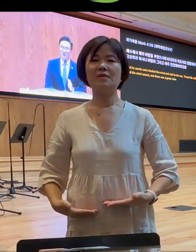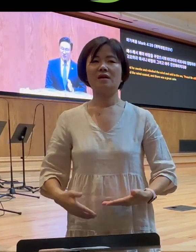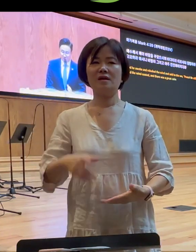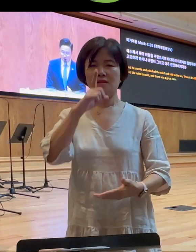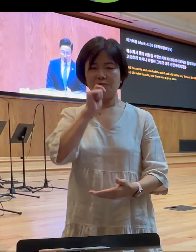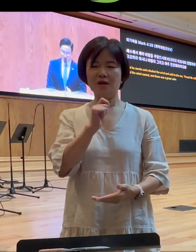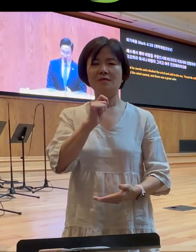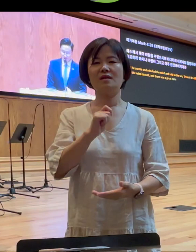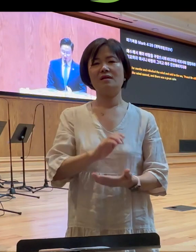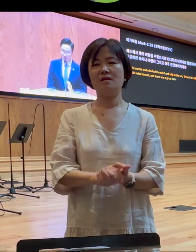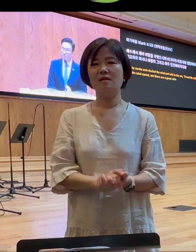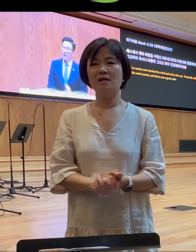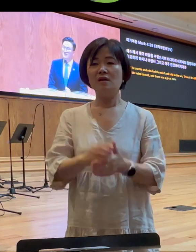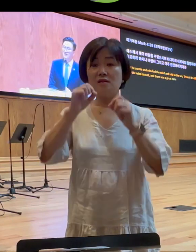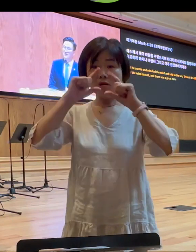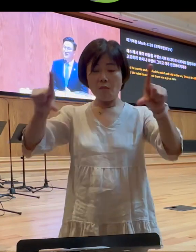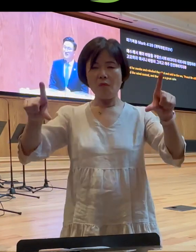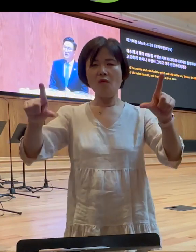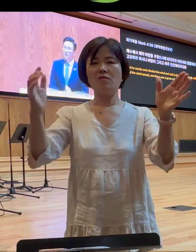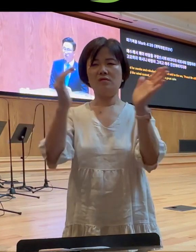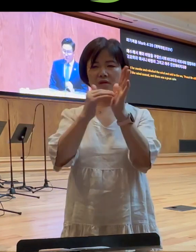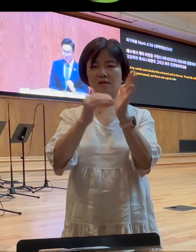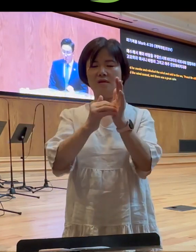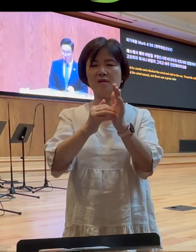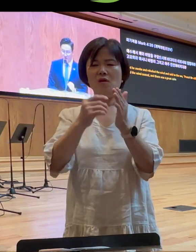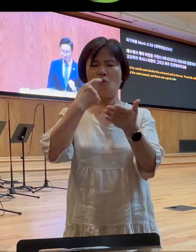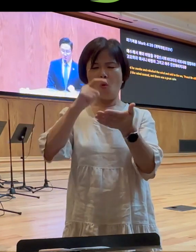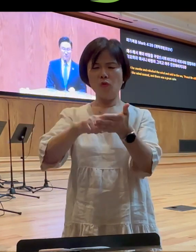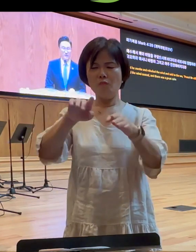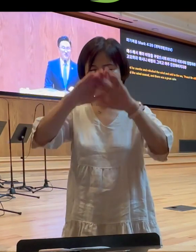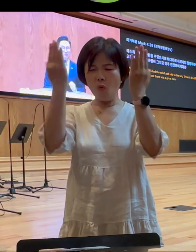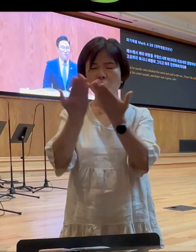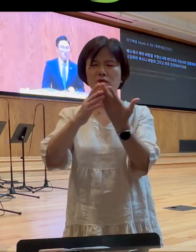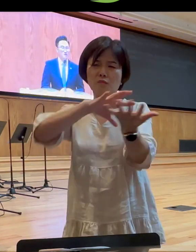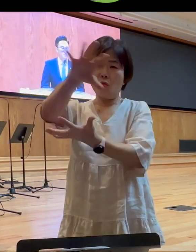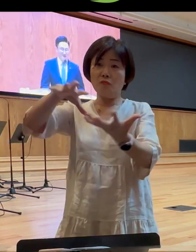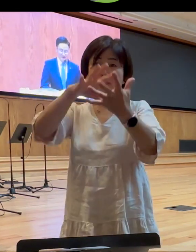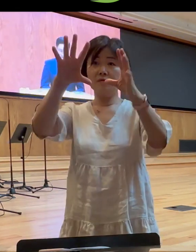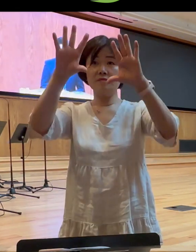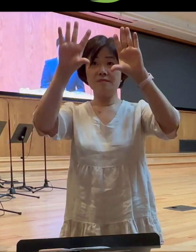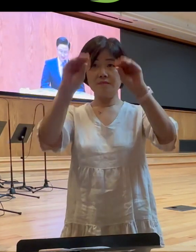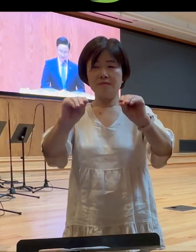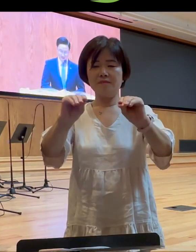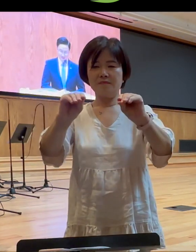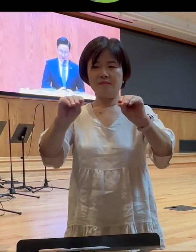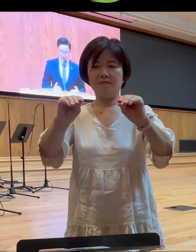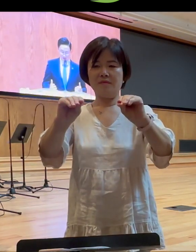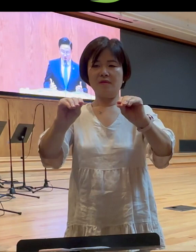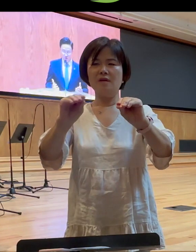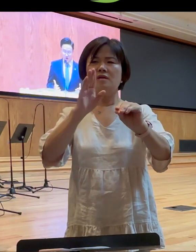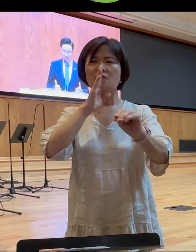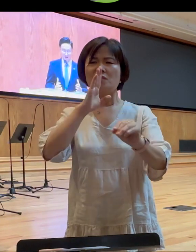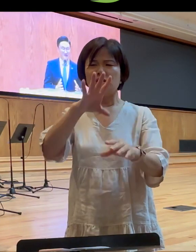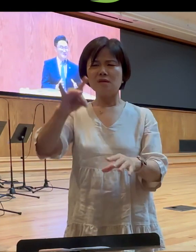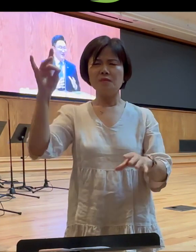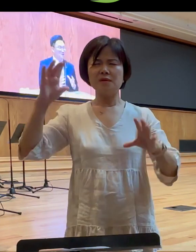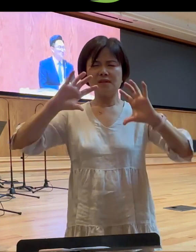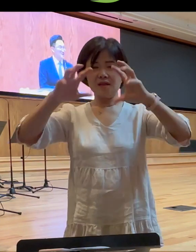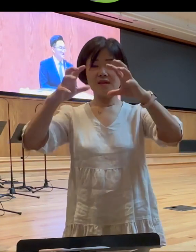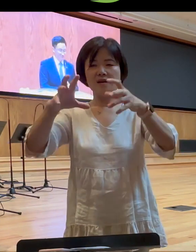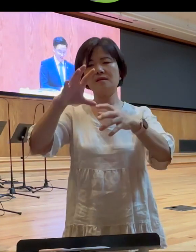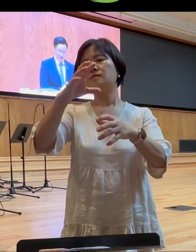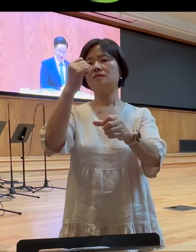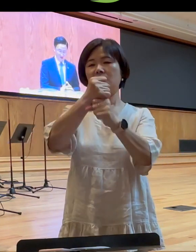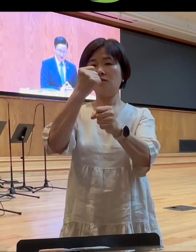잠잠하라 고요하라 선포하시니 곧 모든 폭풍이 멈추었습니다. 마치 태초에 세상을